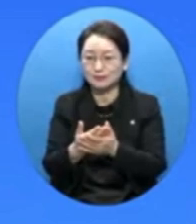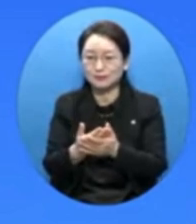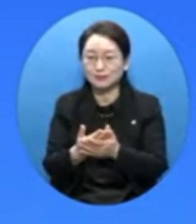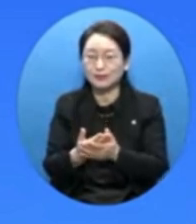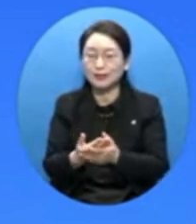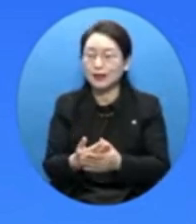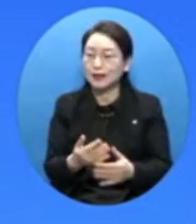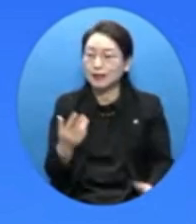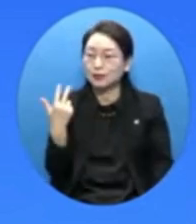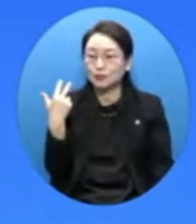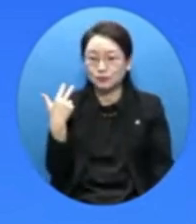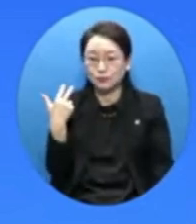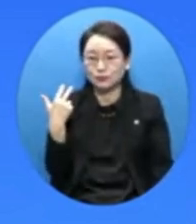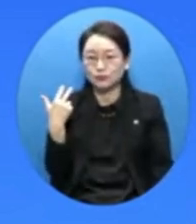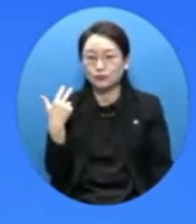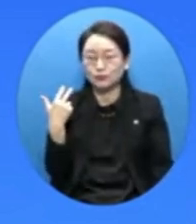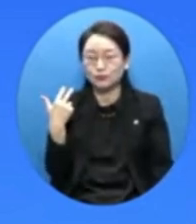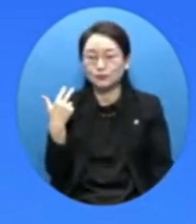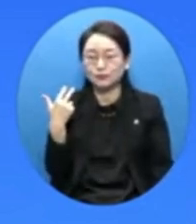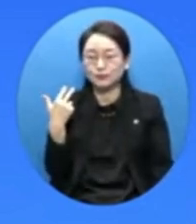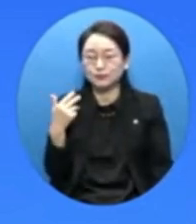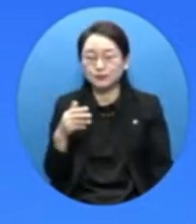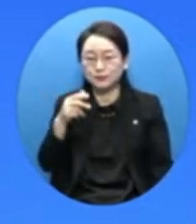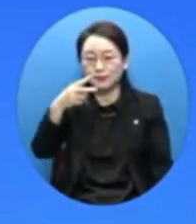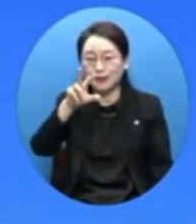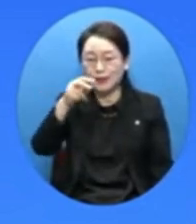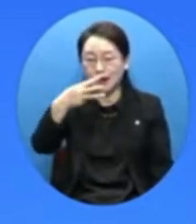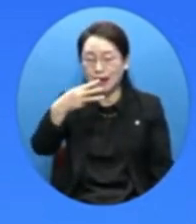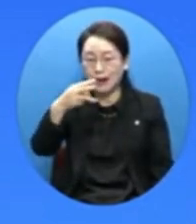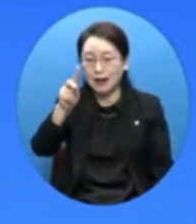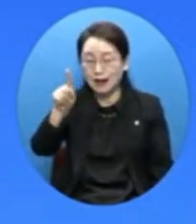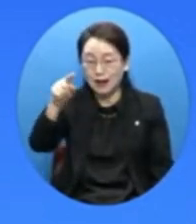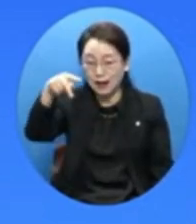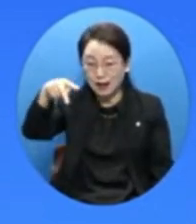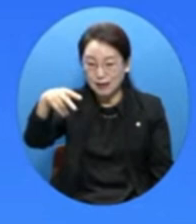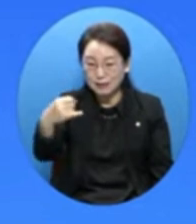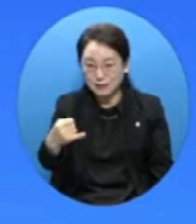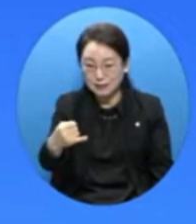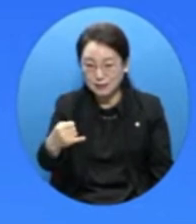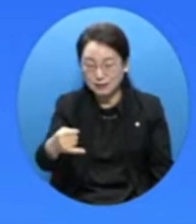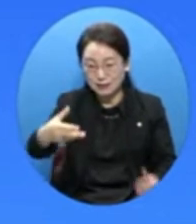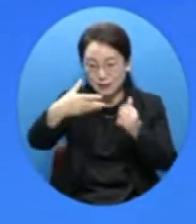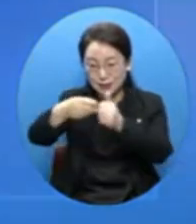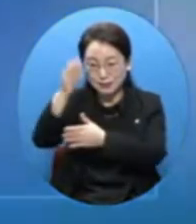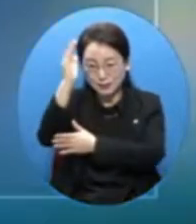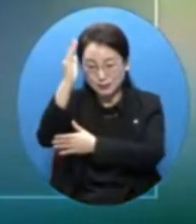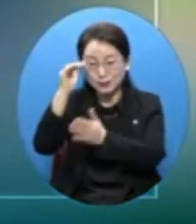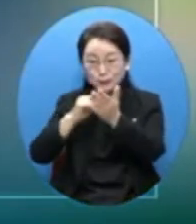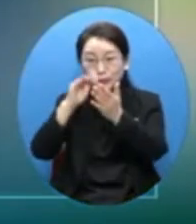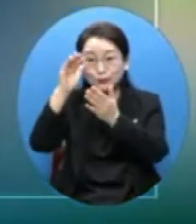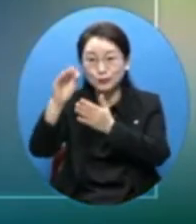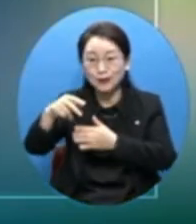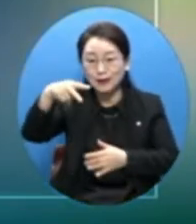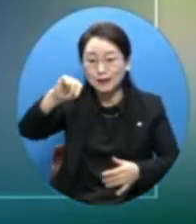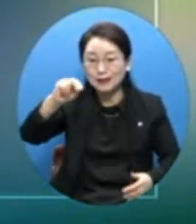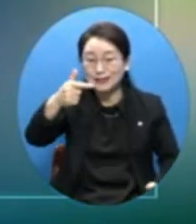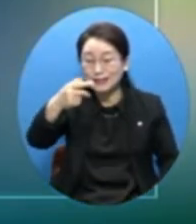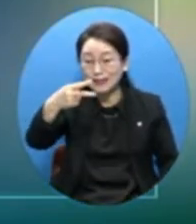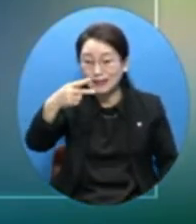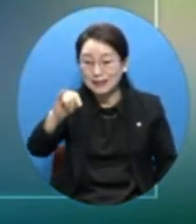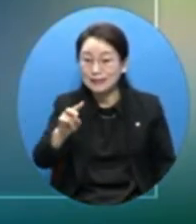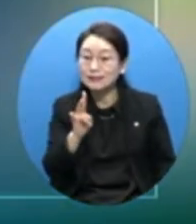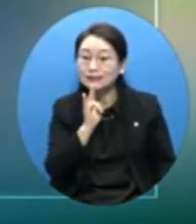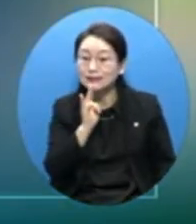지난주 달라스에서 성회를 인도하고 돌아올 때 신디 제곱스 목사님